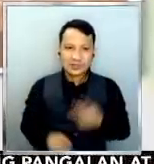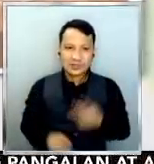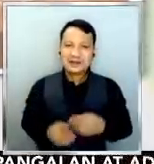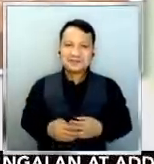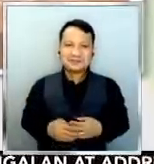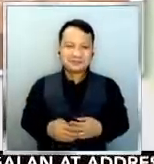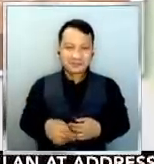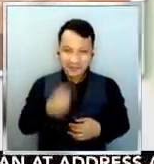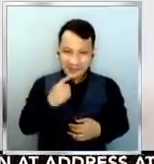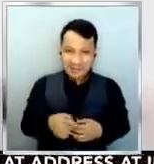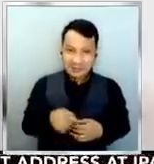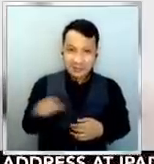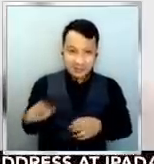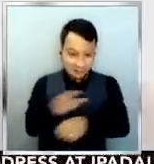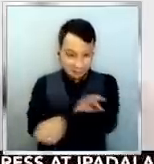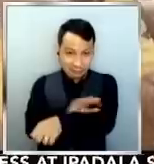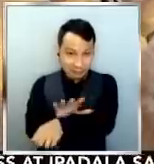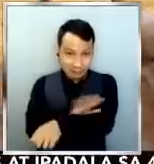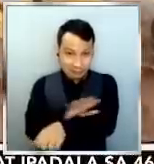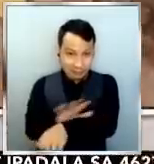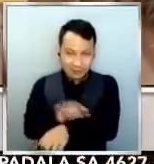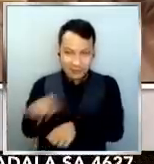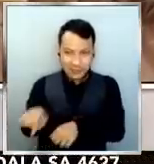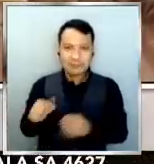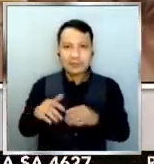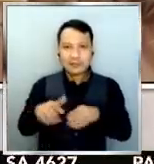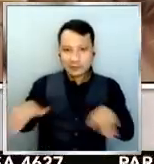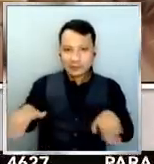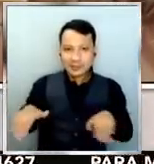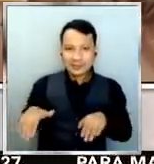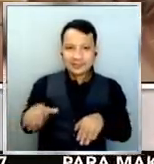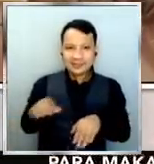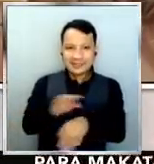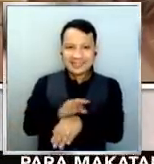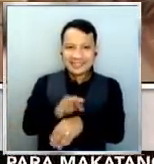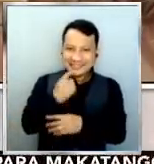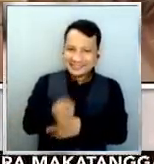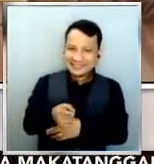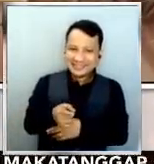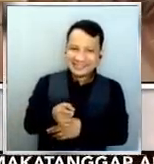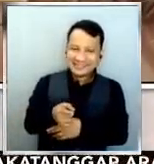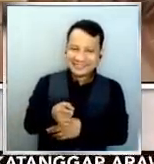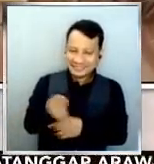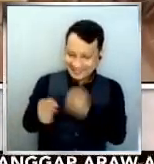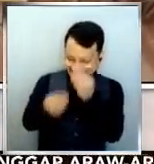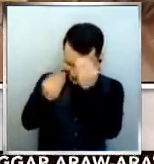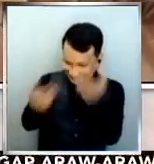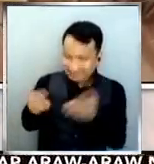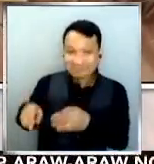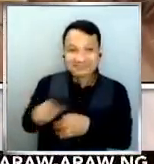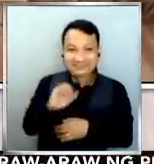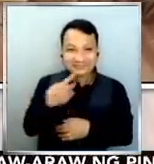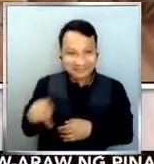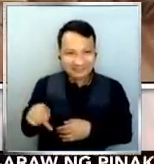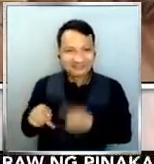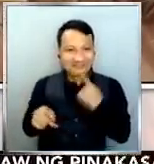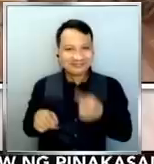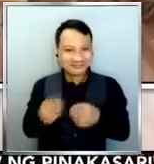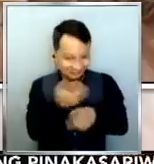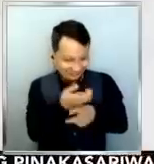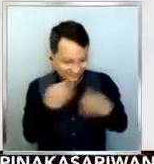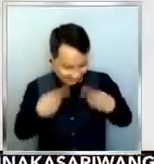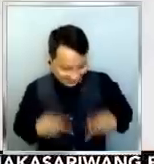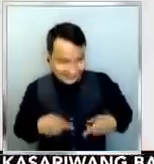mom na si Apple. Anak ang turing ni Apple sa mga alaga na binibihisan pa niya kung minsan ng magkakaternong mga